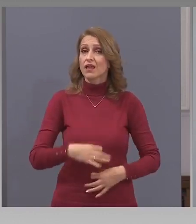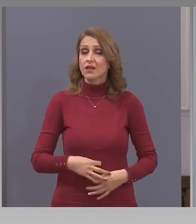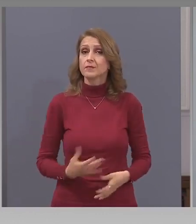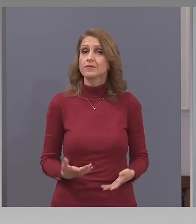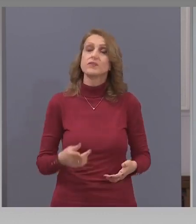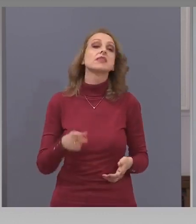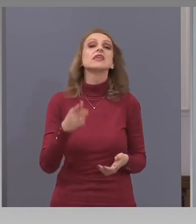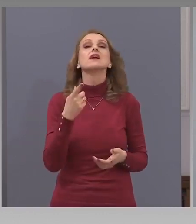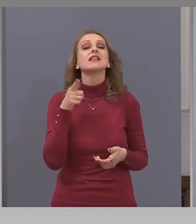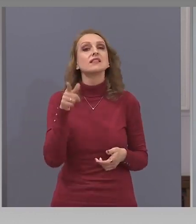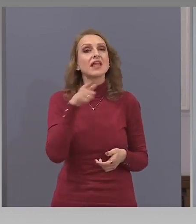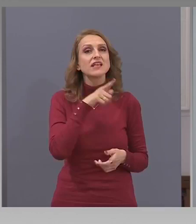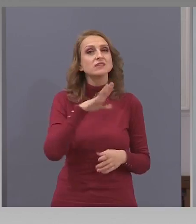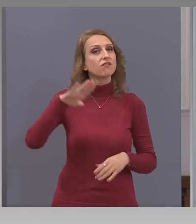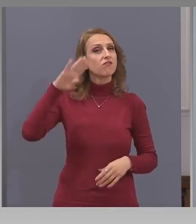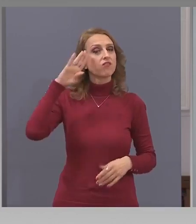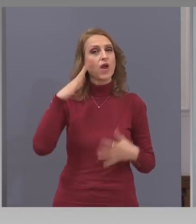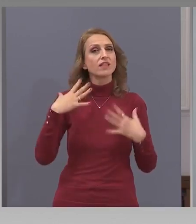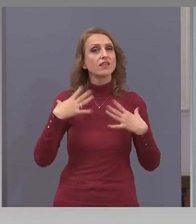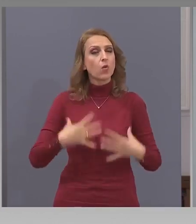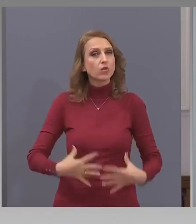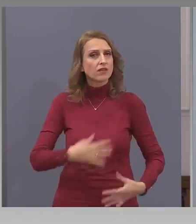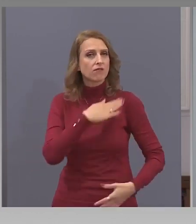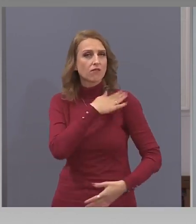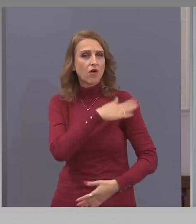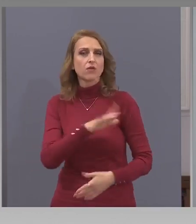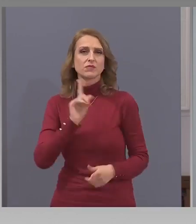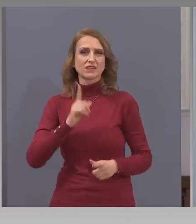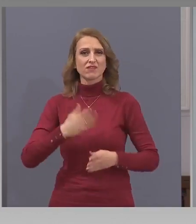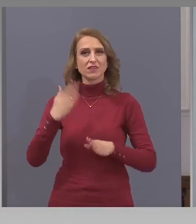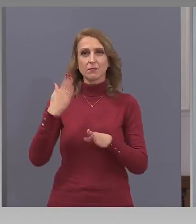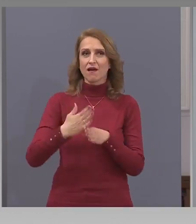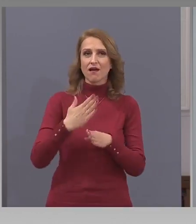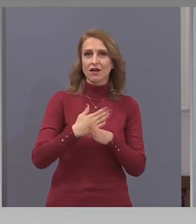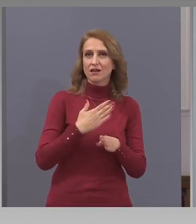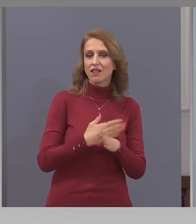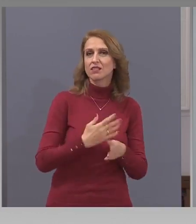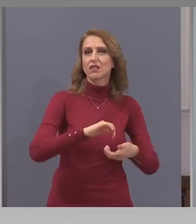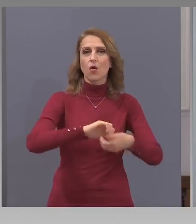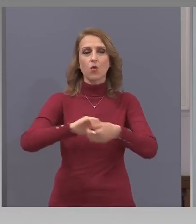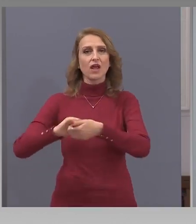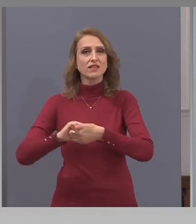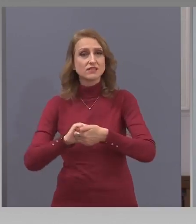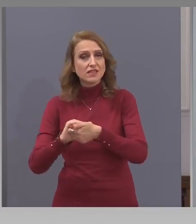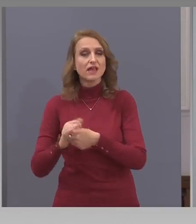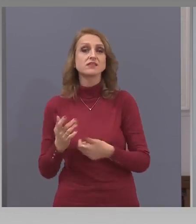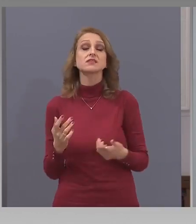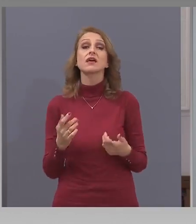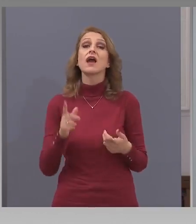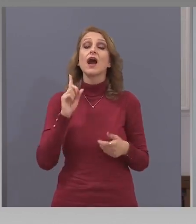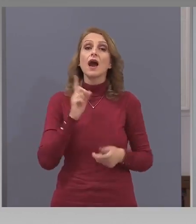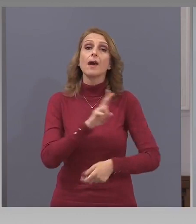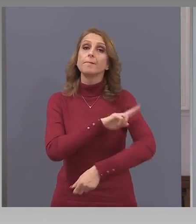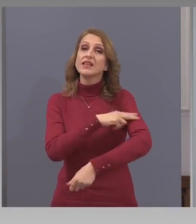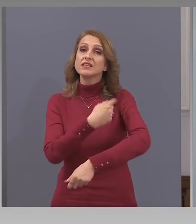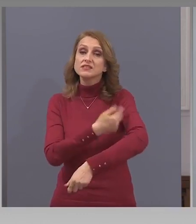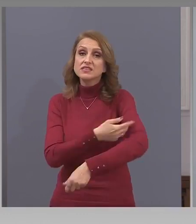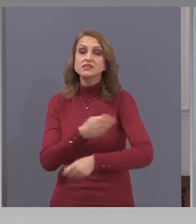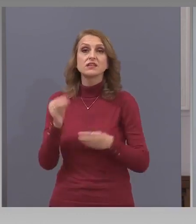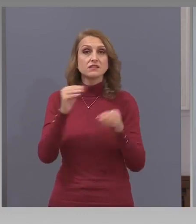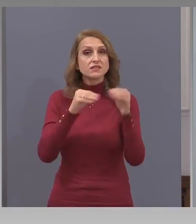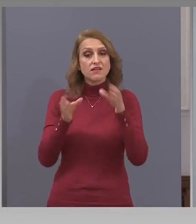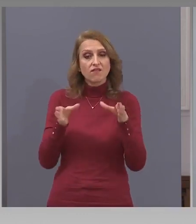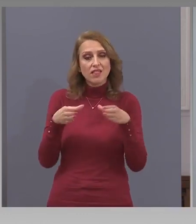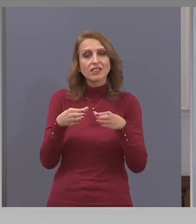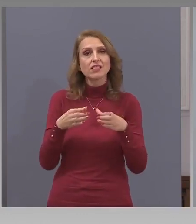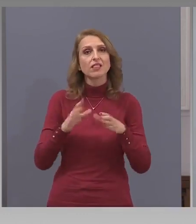може да си лечи ред и организация и дисциплина, медицинския съвет с бели престилки. За да може да